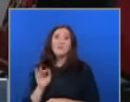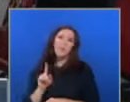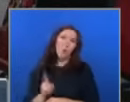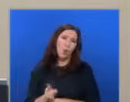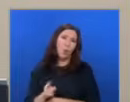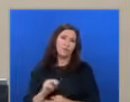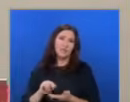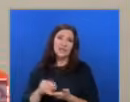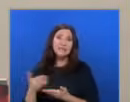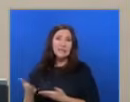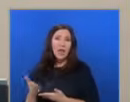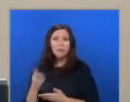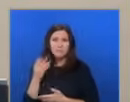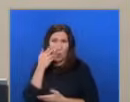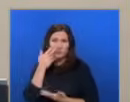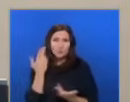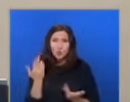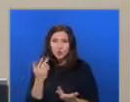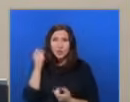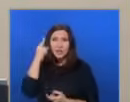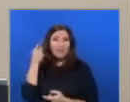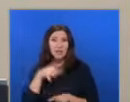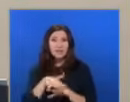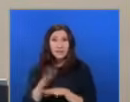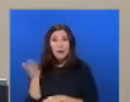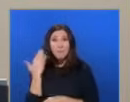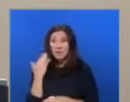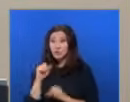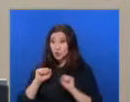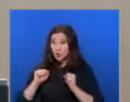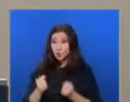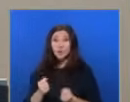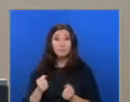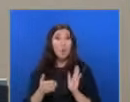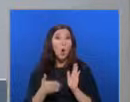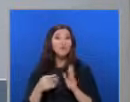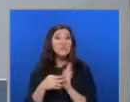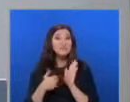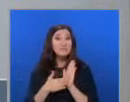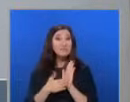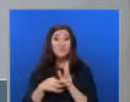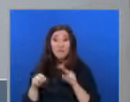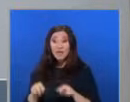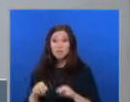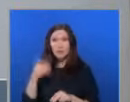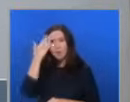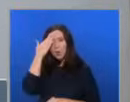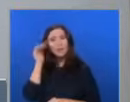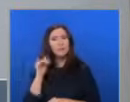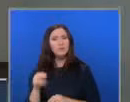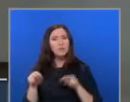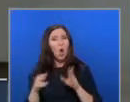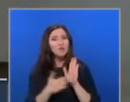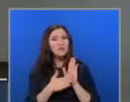да бъде издаден. Уж идеята на тази система беше да се ускори освидетелстването, болните да бъдат освидетелствани